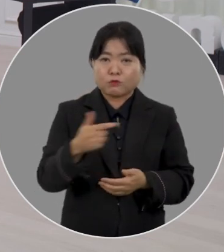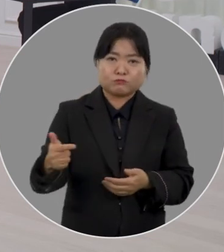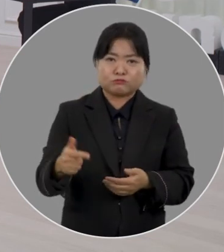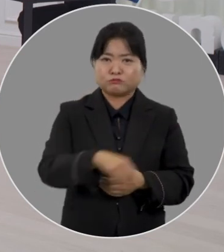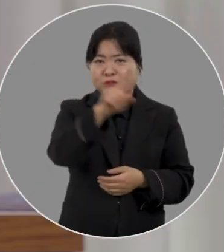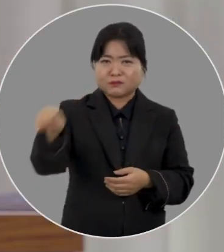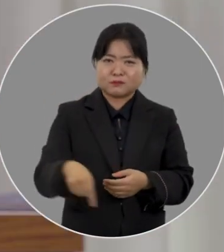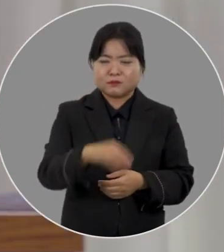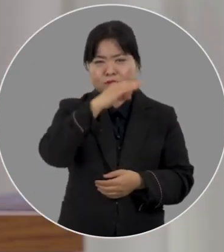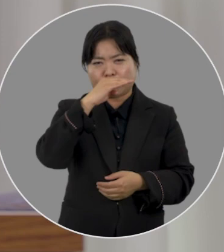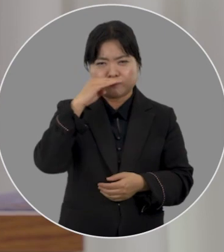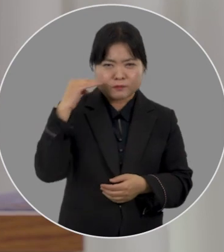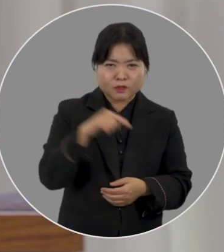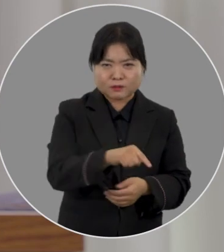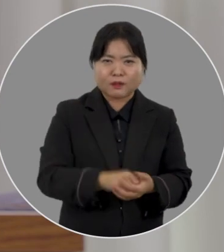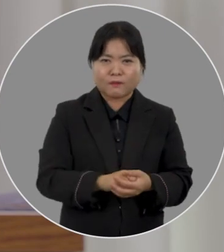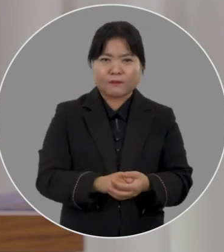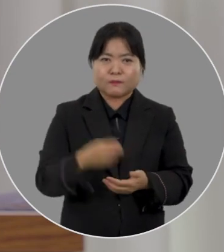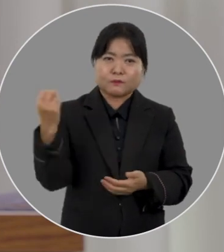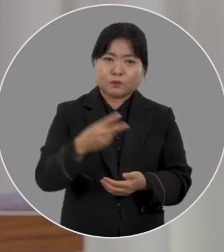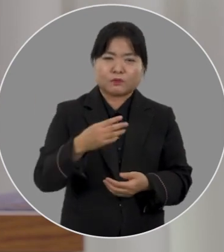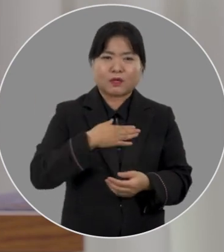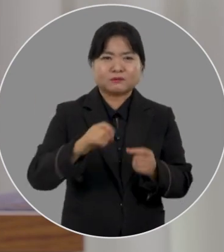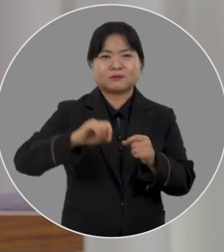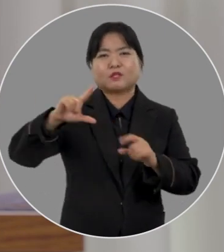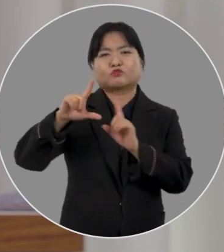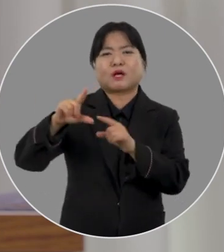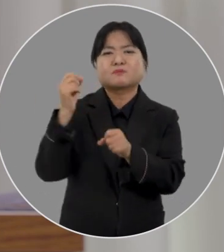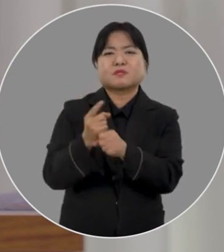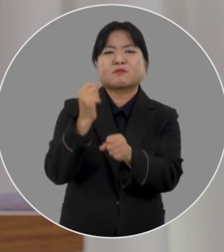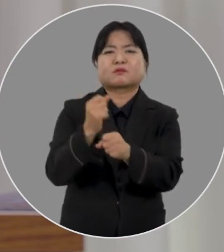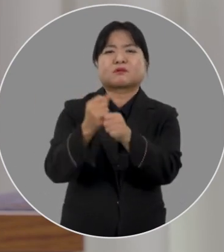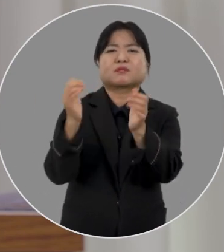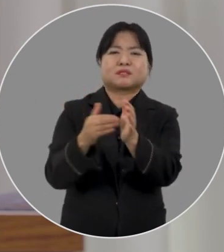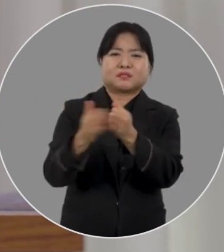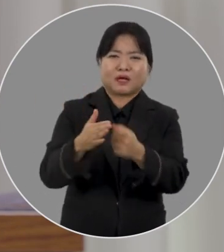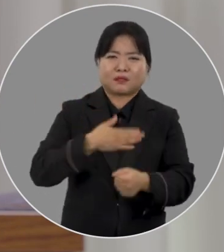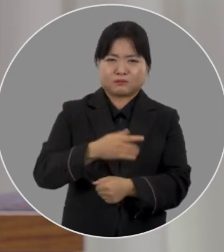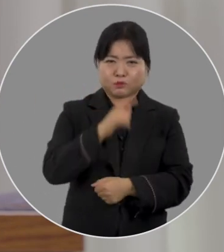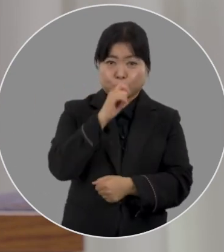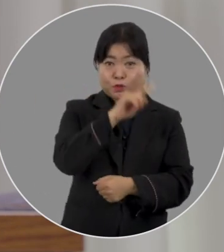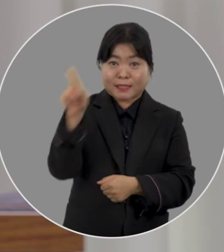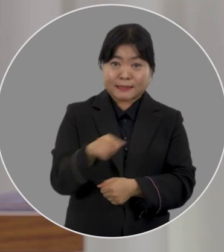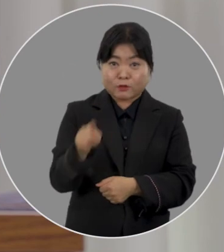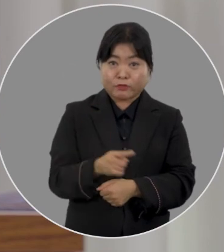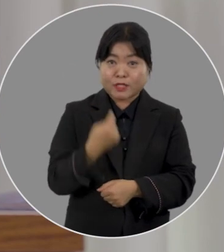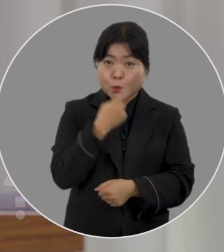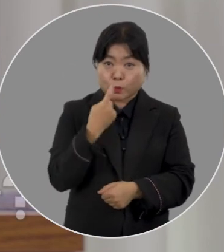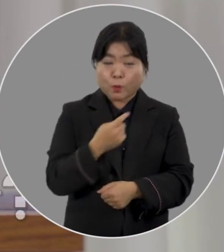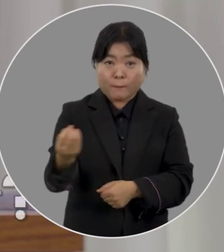다들 나는 점잖으니까, 내지는 나 저기 다수가 이미 다 형성이 됐으니까, 아까 침묵의 나선 이론도